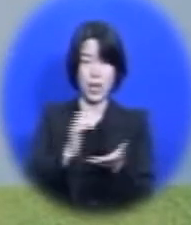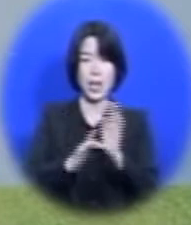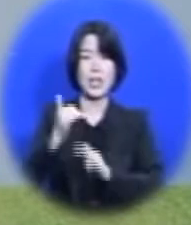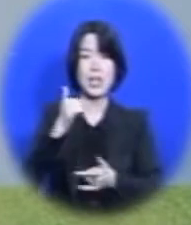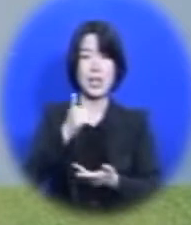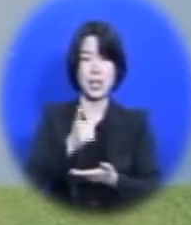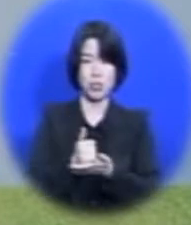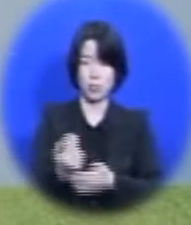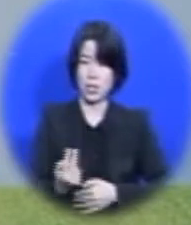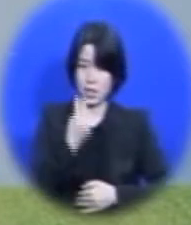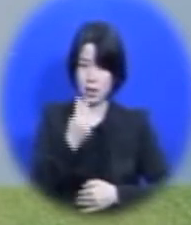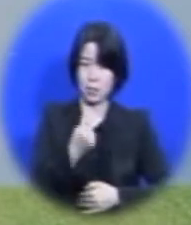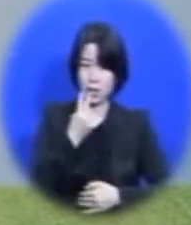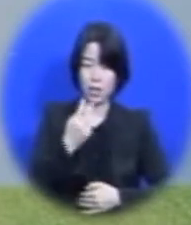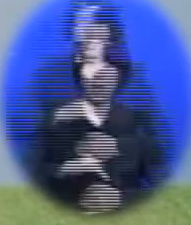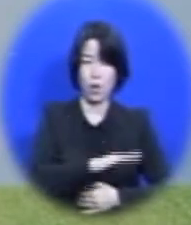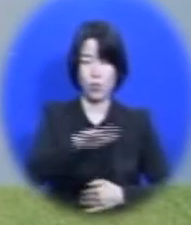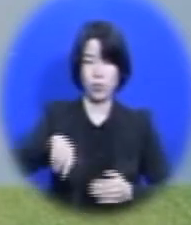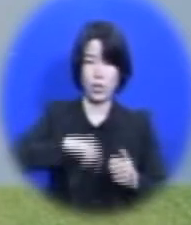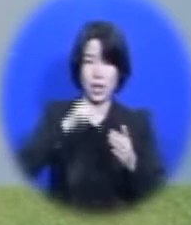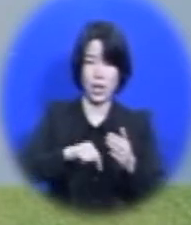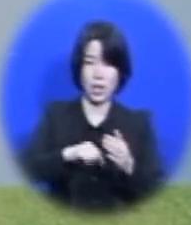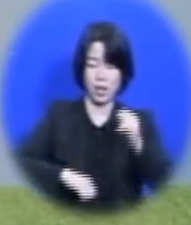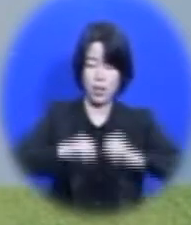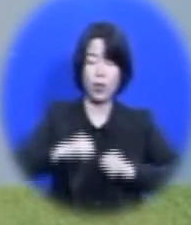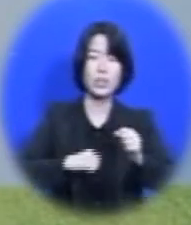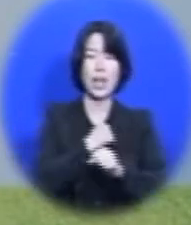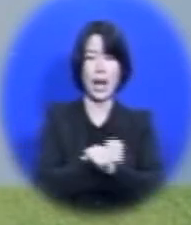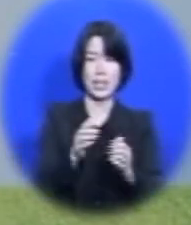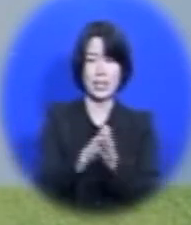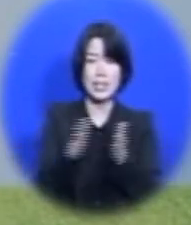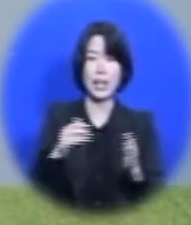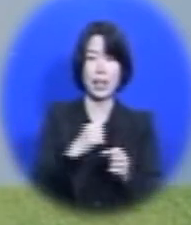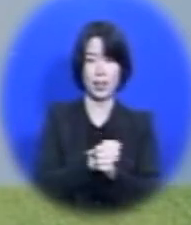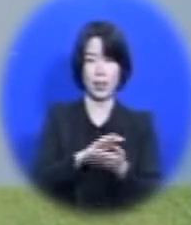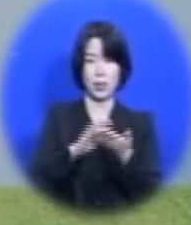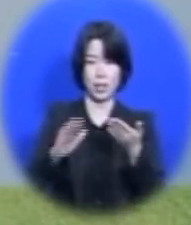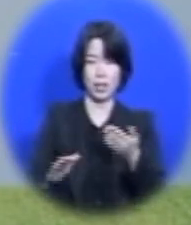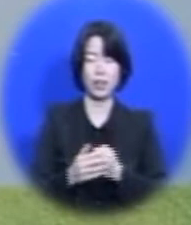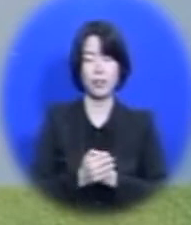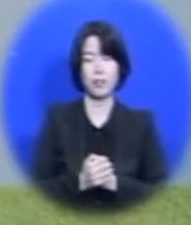예수님의 생명이 우리 안에 역사하기 시작하는 것입니다.